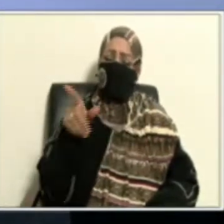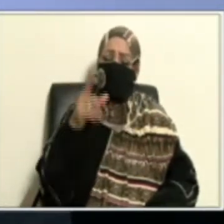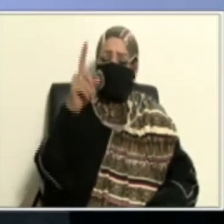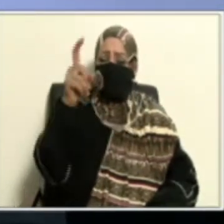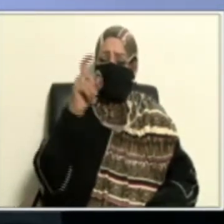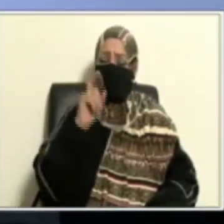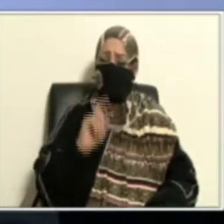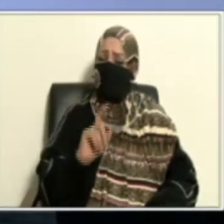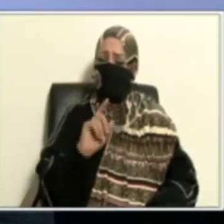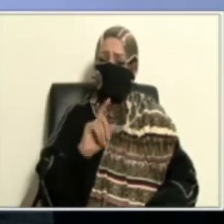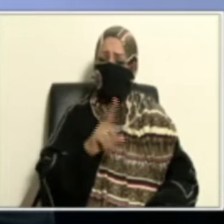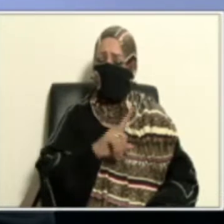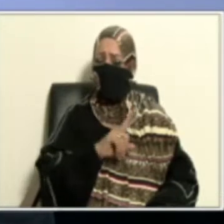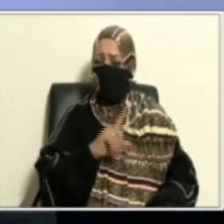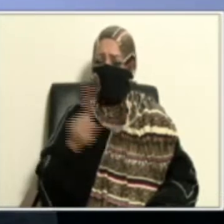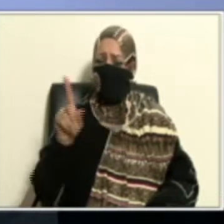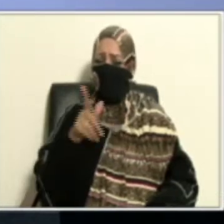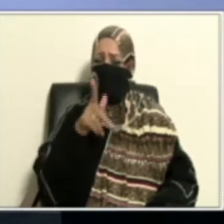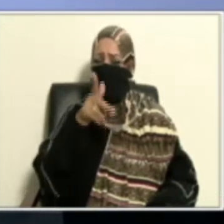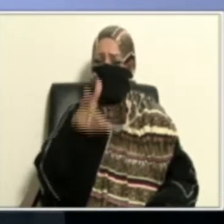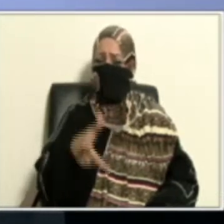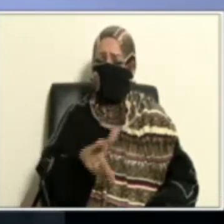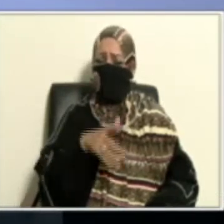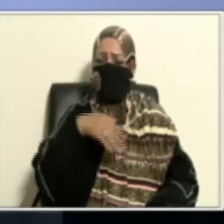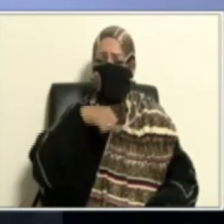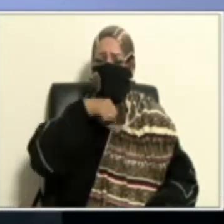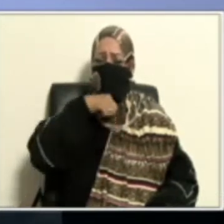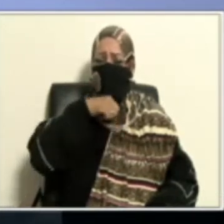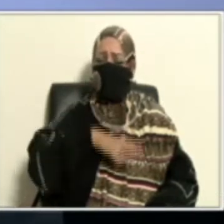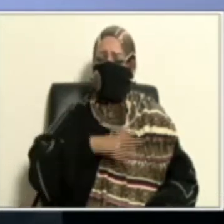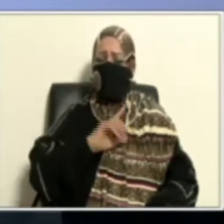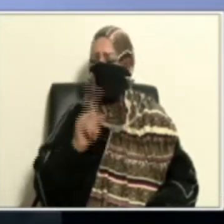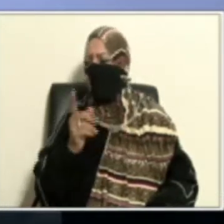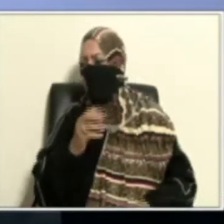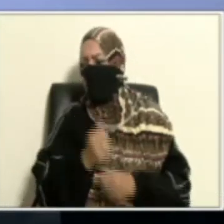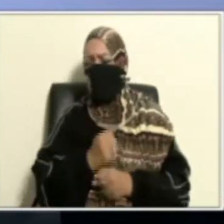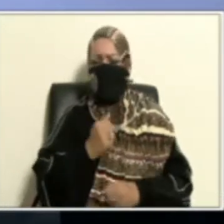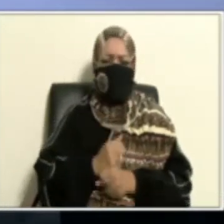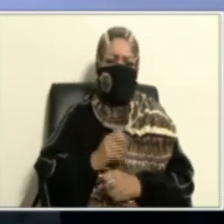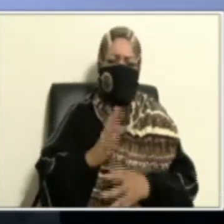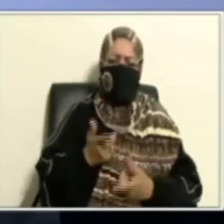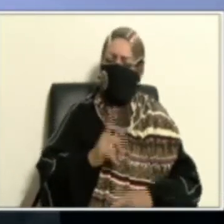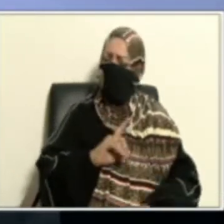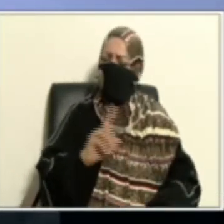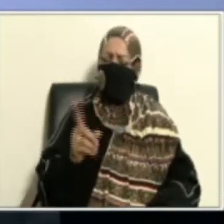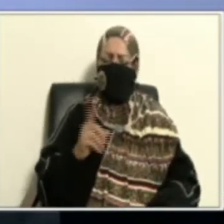قال له بارك الله لك في صفقة يمينك. عندنا